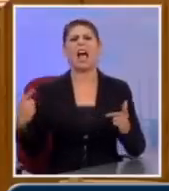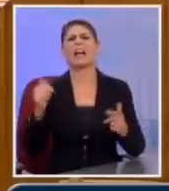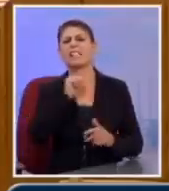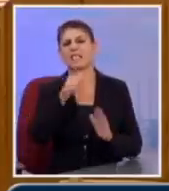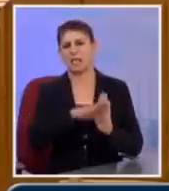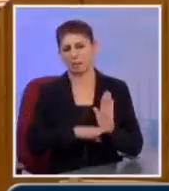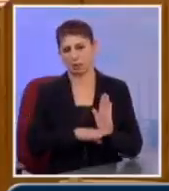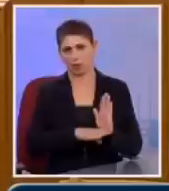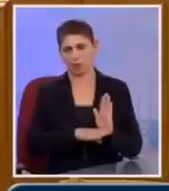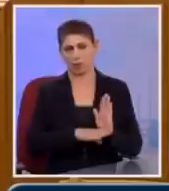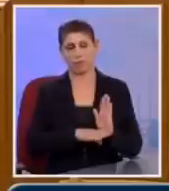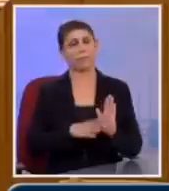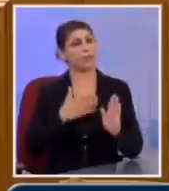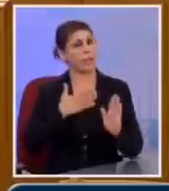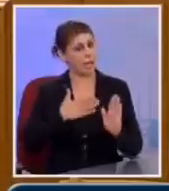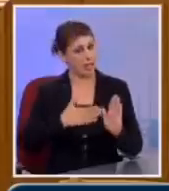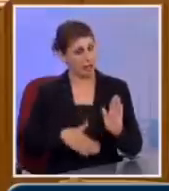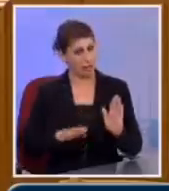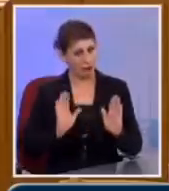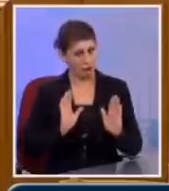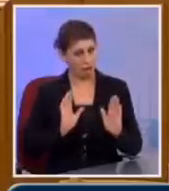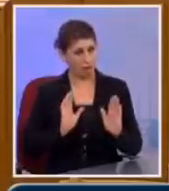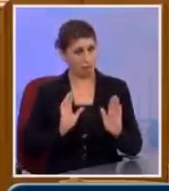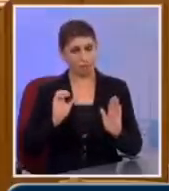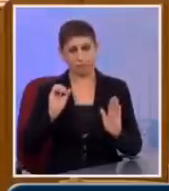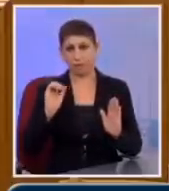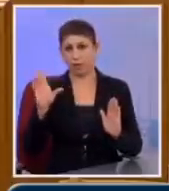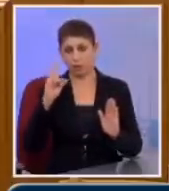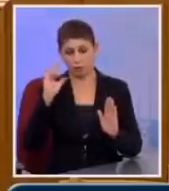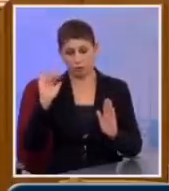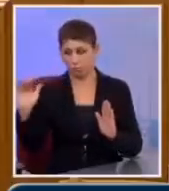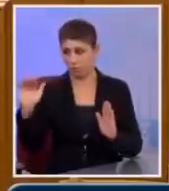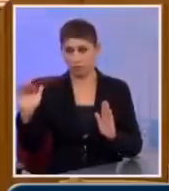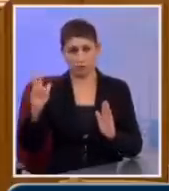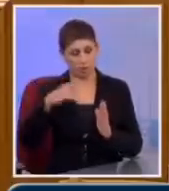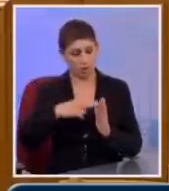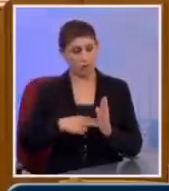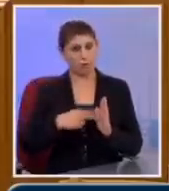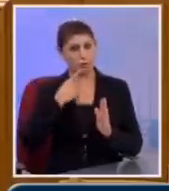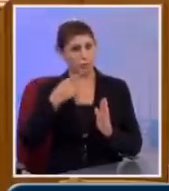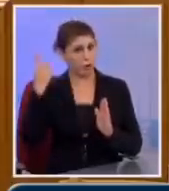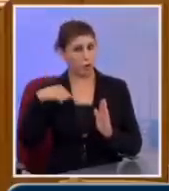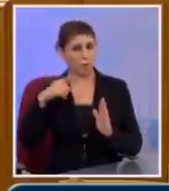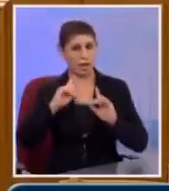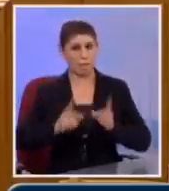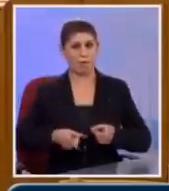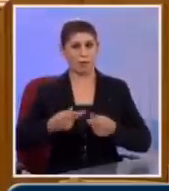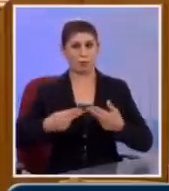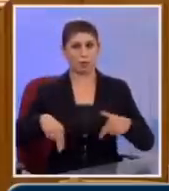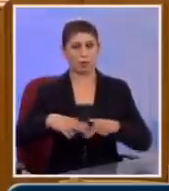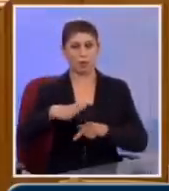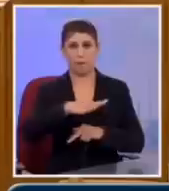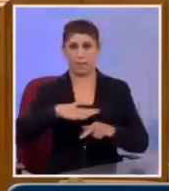αντισυνταγματικός, ήθελα, εκτός από το να τους καλέσω να διαβάσουν την προηγούμενη απόφαση του Συμβουλίου